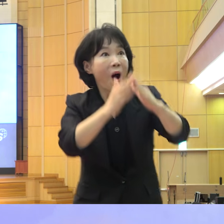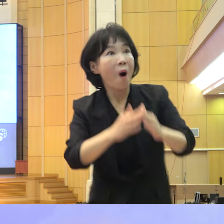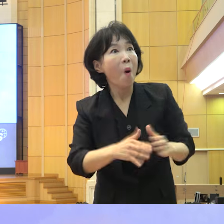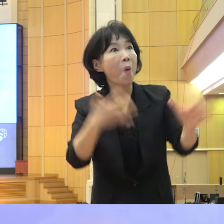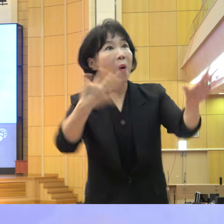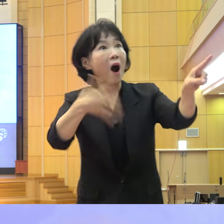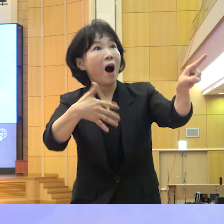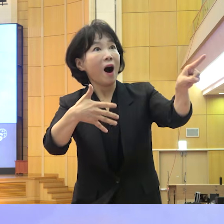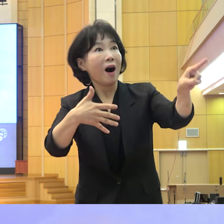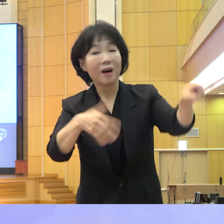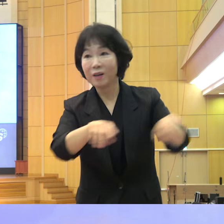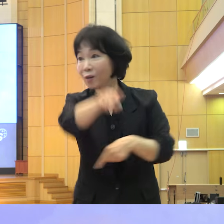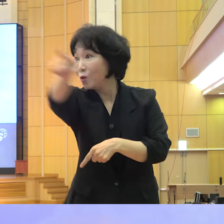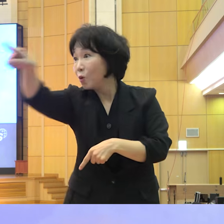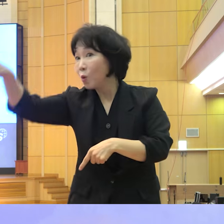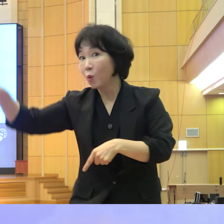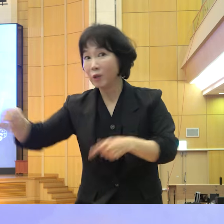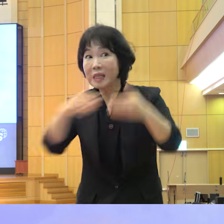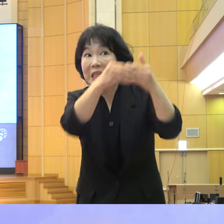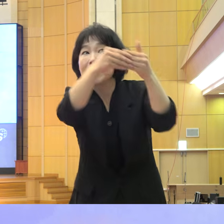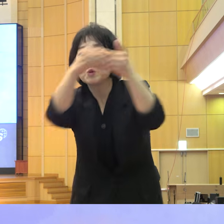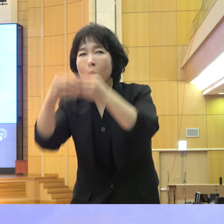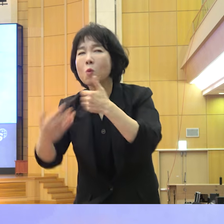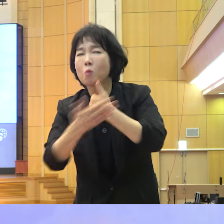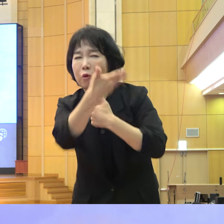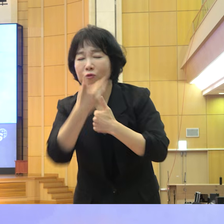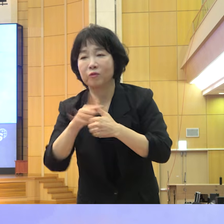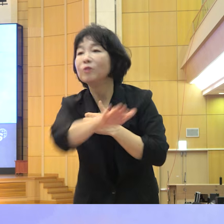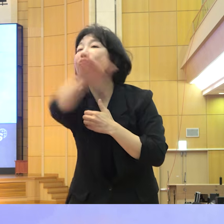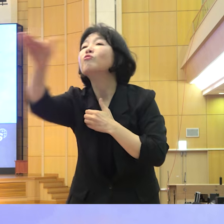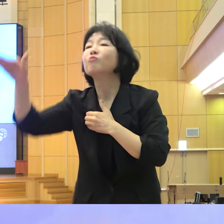낸 너희의 신이로다 하는지라.